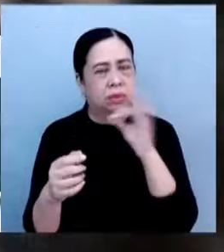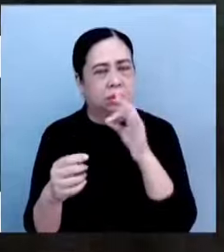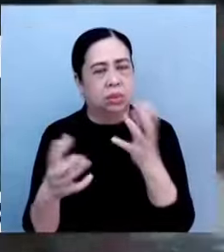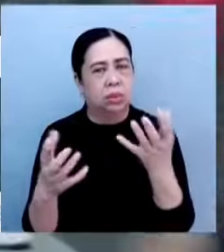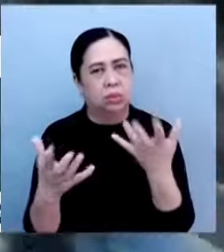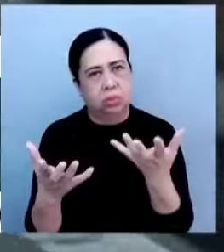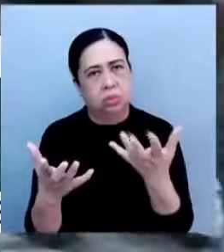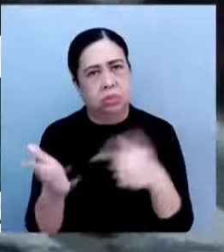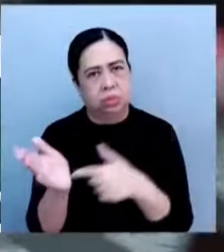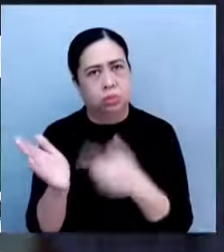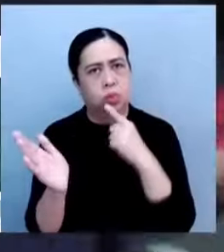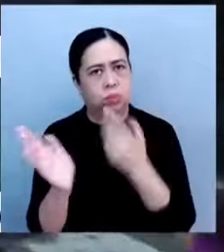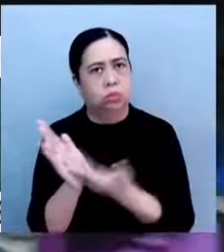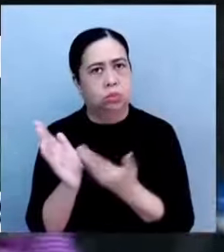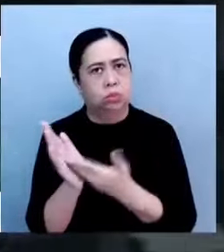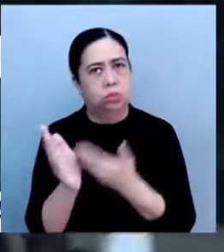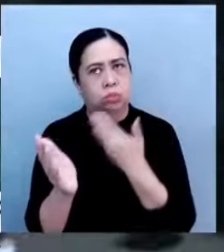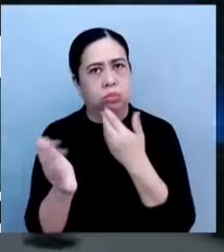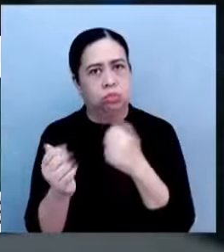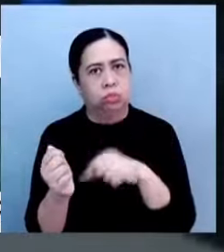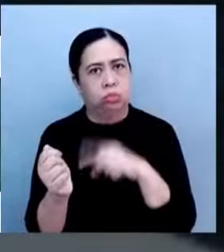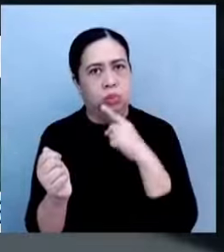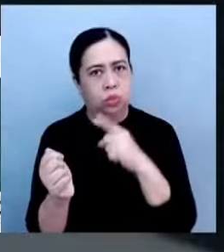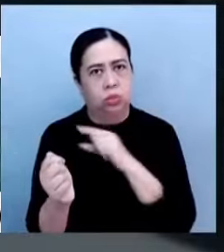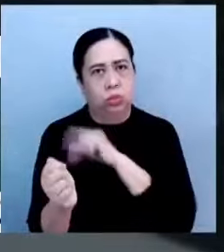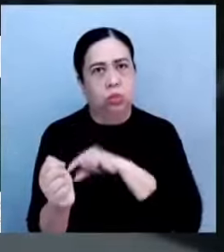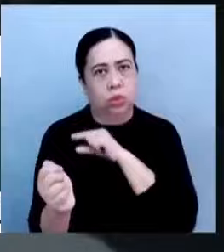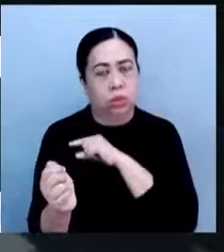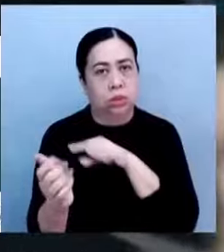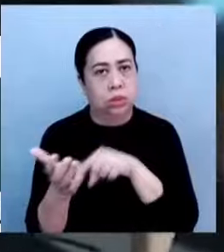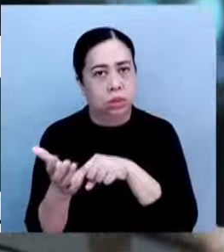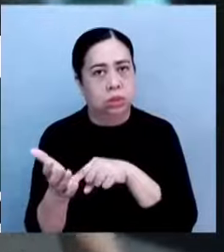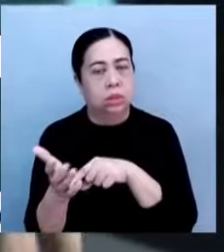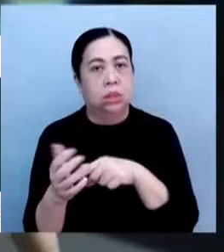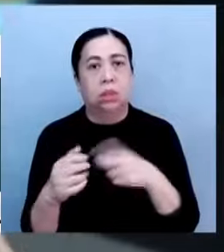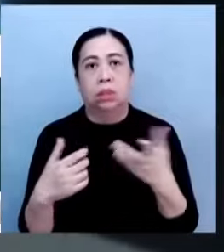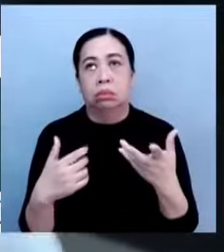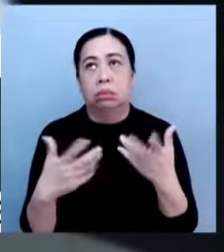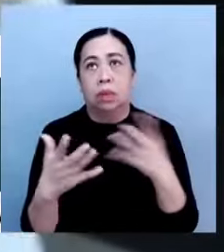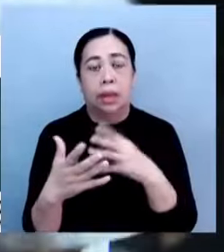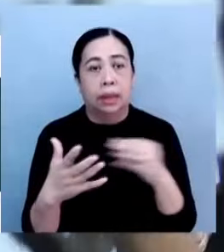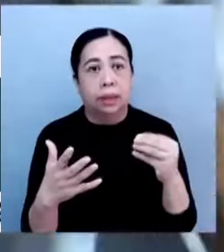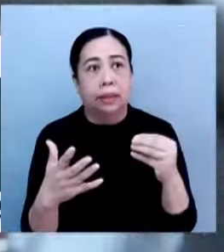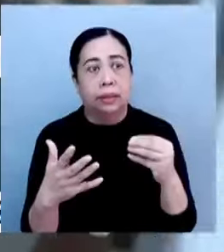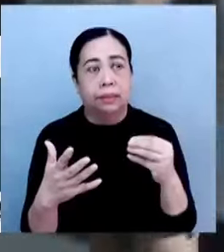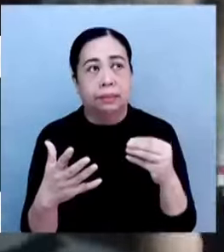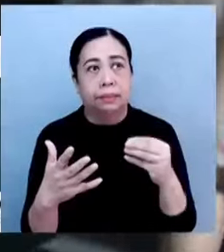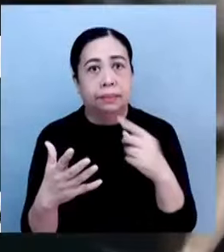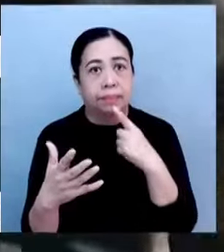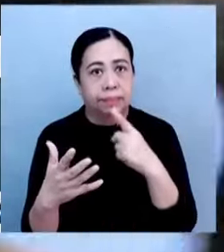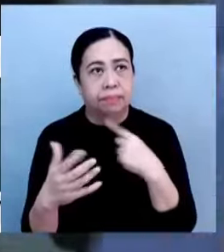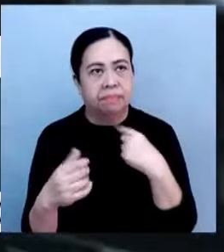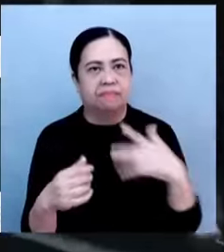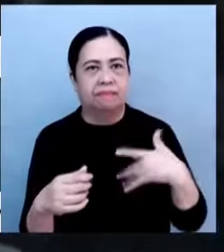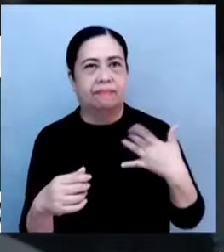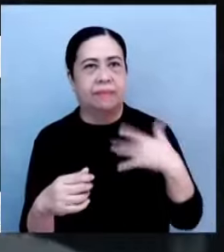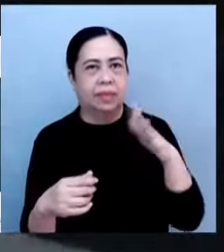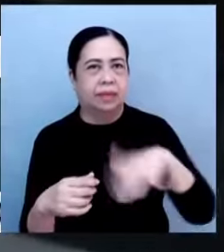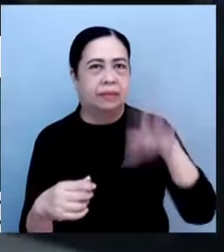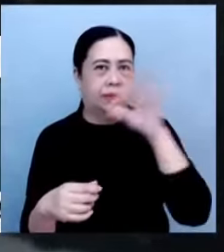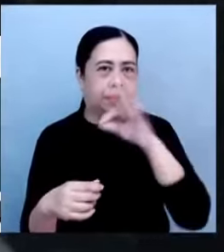naman itong survey, yun nga bahagi ng scientific survey sa amin. At yan yung pulso ng mga Pilipino. Pinag-usapan